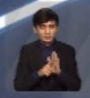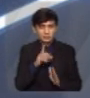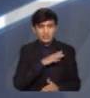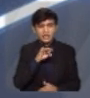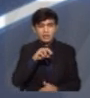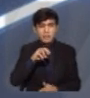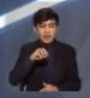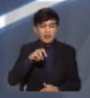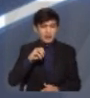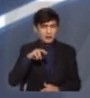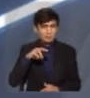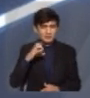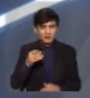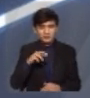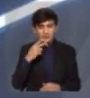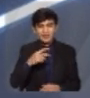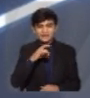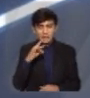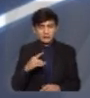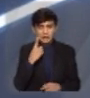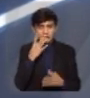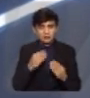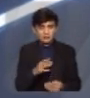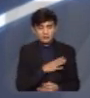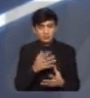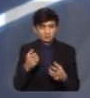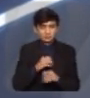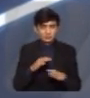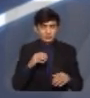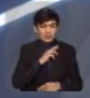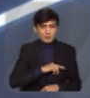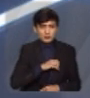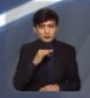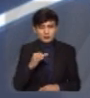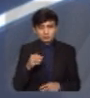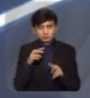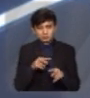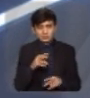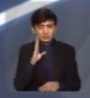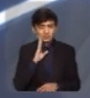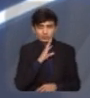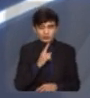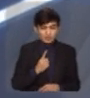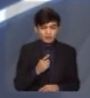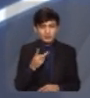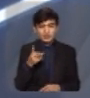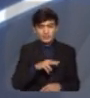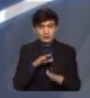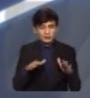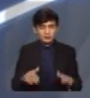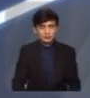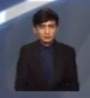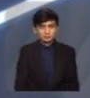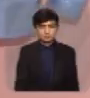Приступы случаются по 20 раз в день. Из-за этого ее не берут на работу. Вдова воспитывает двоих детей. Порой им даже нечего есть.